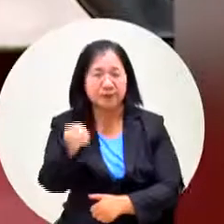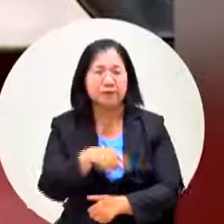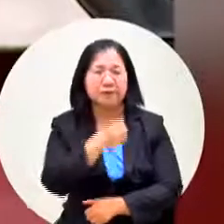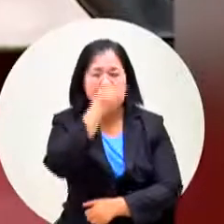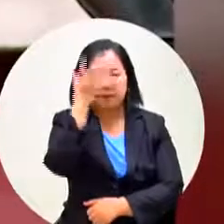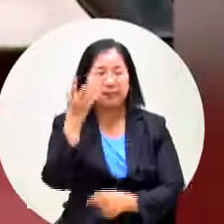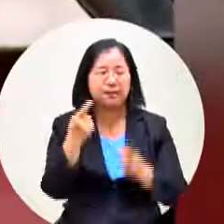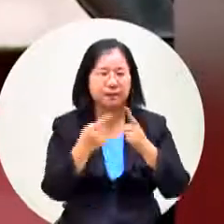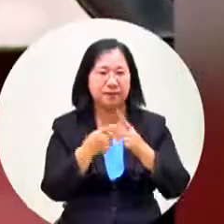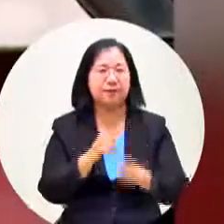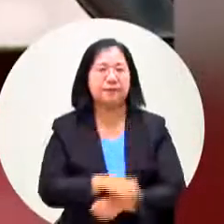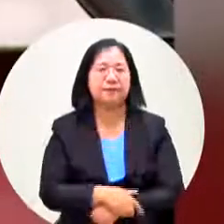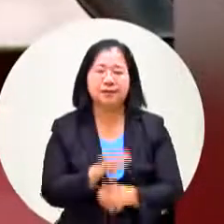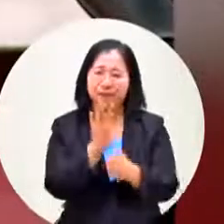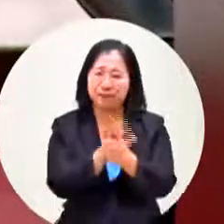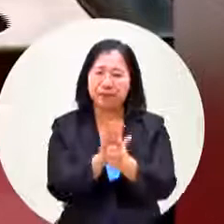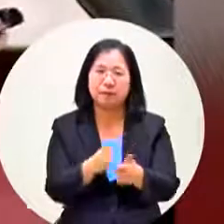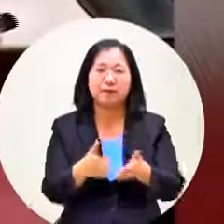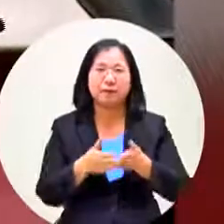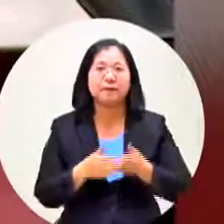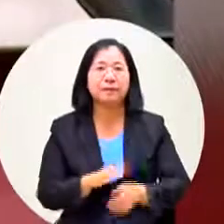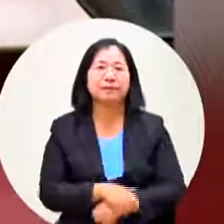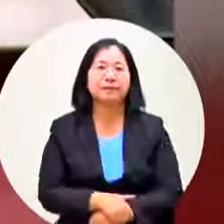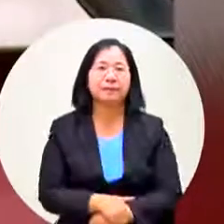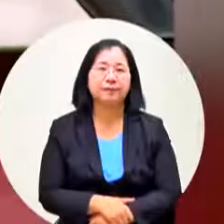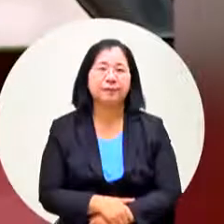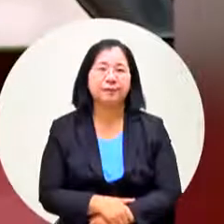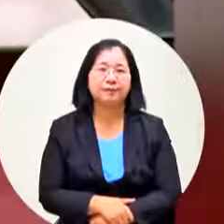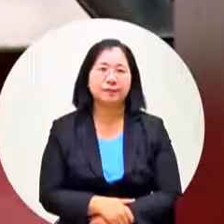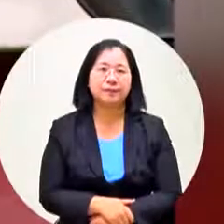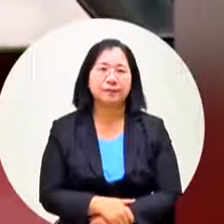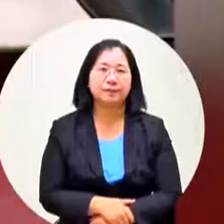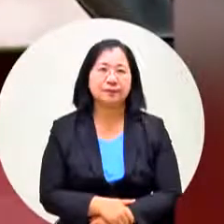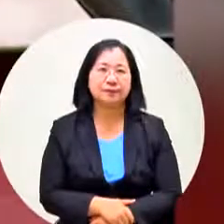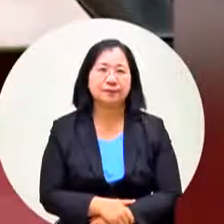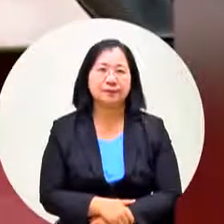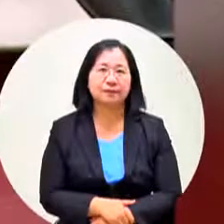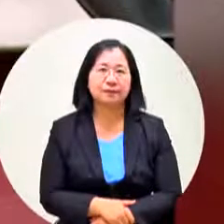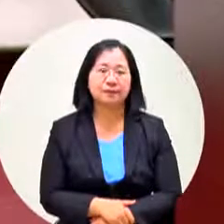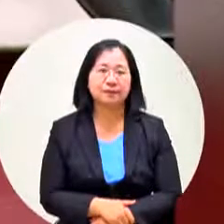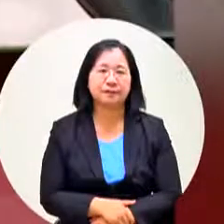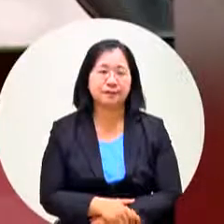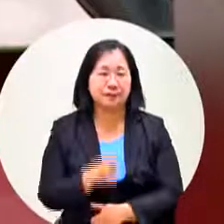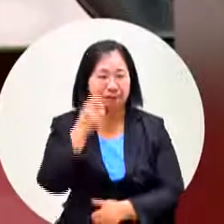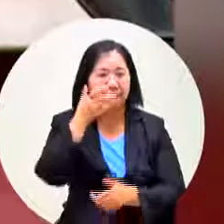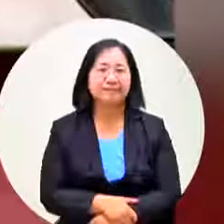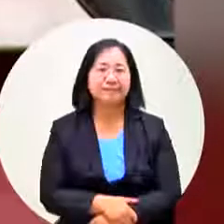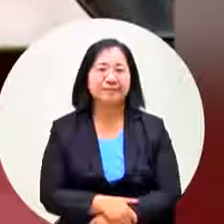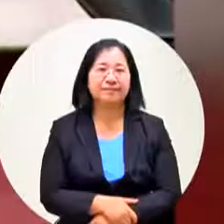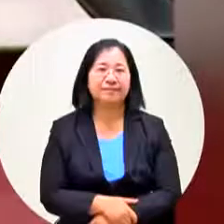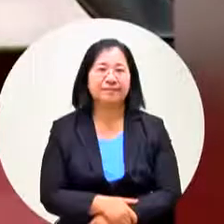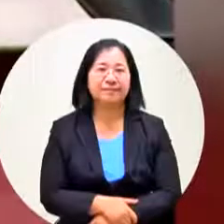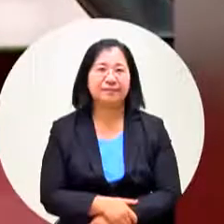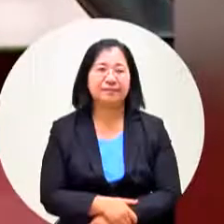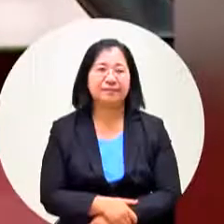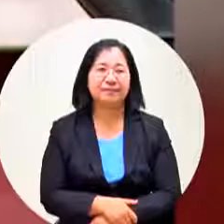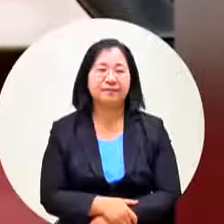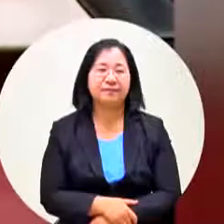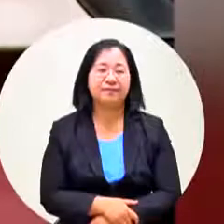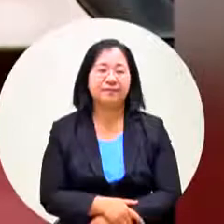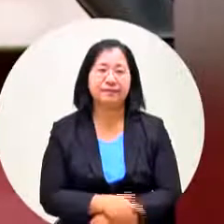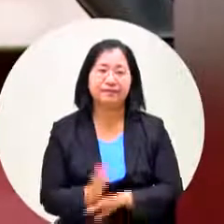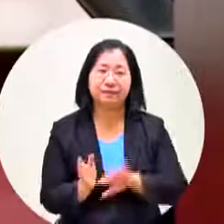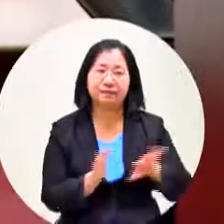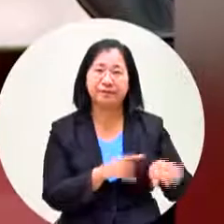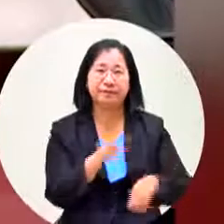办法主动关心哈，不要那个这个年轻人到帮忙了哈，这个请